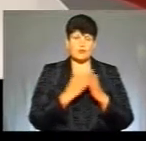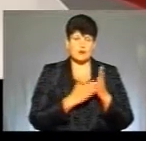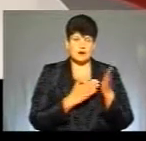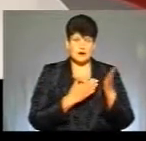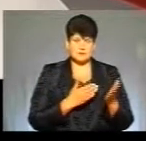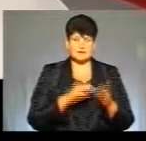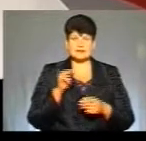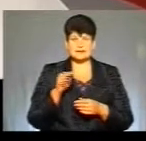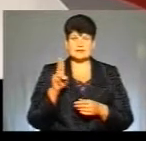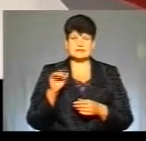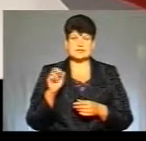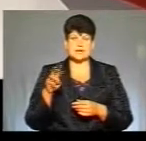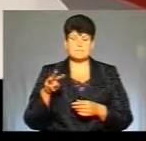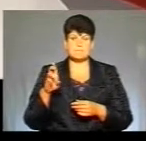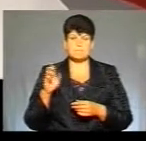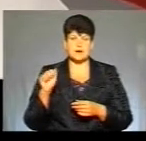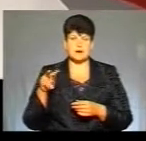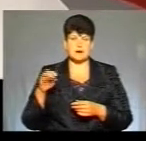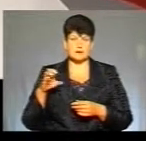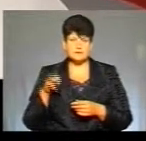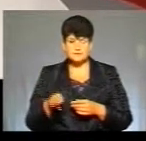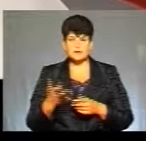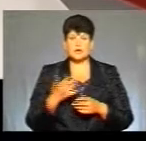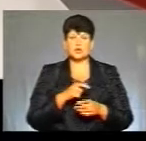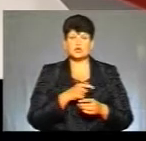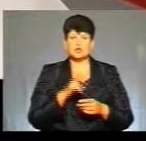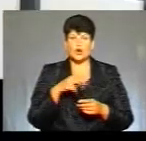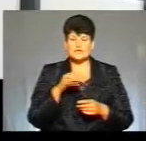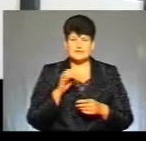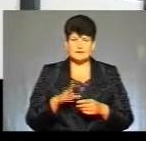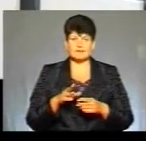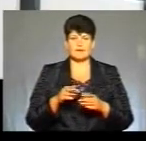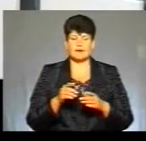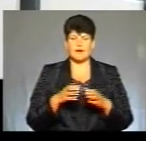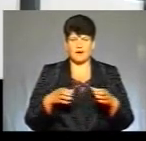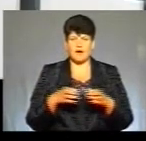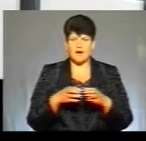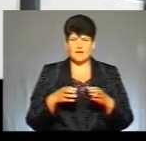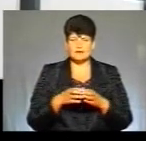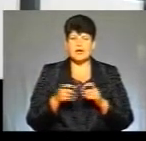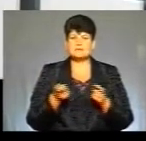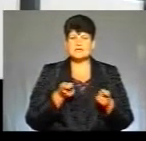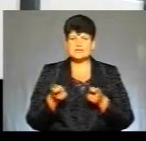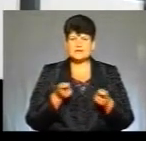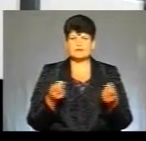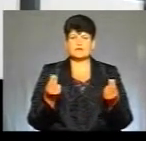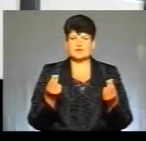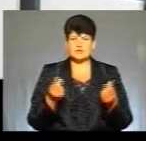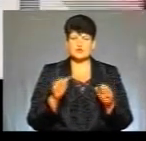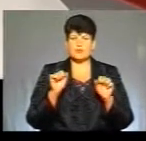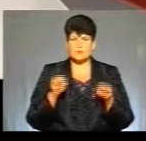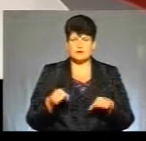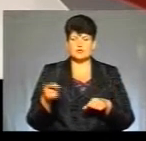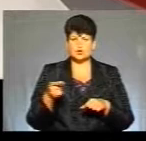мною Тарас Цимбалісти, кандидат юридичних наук, доцент кафедри конституційного, адміністративного та фінансового права